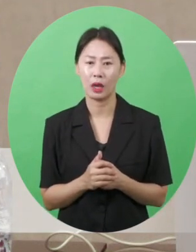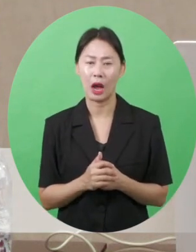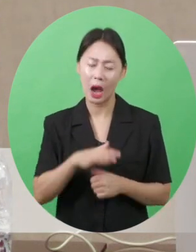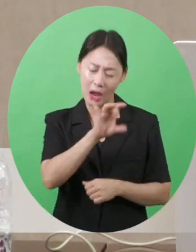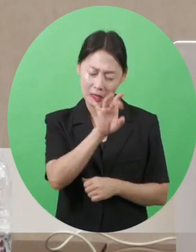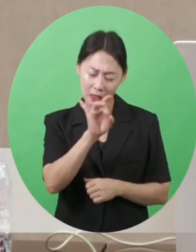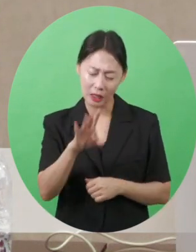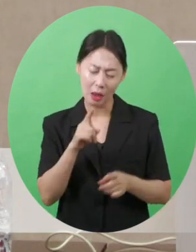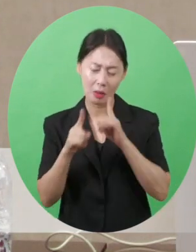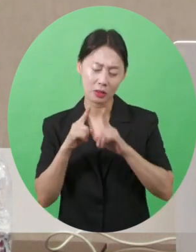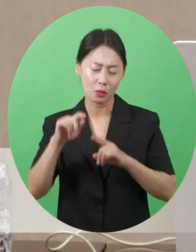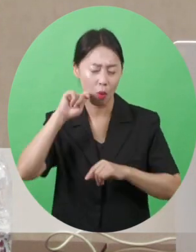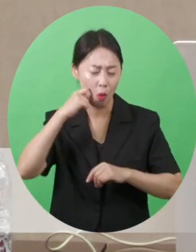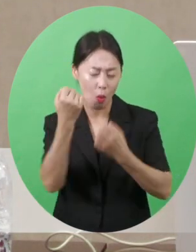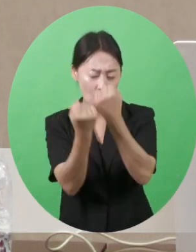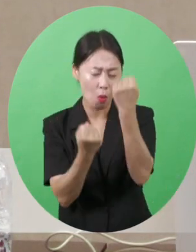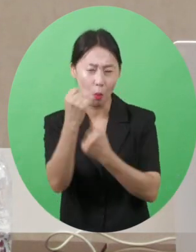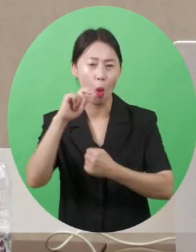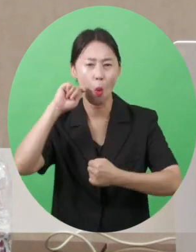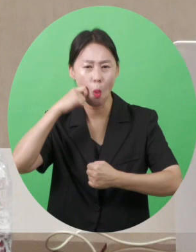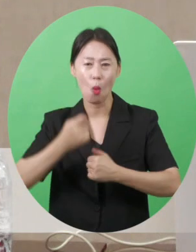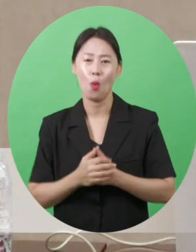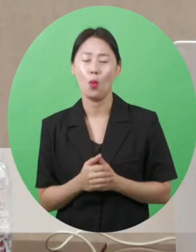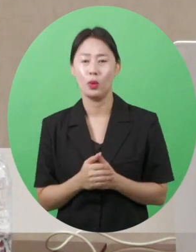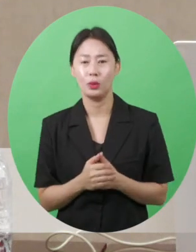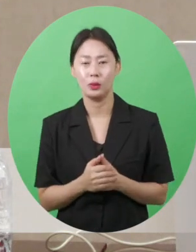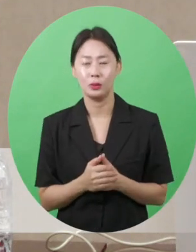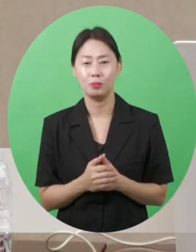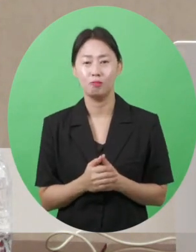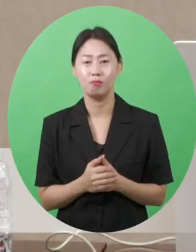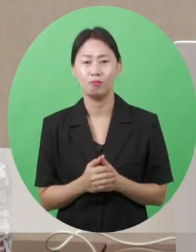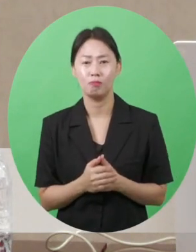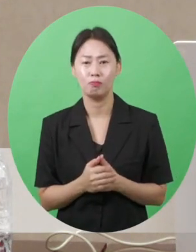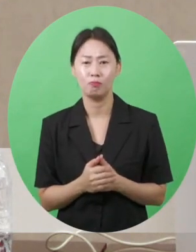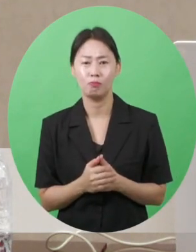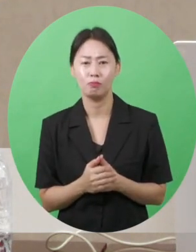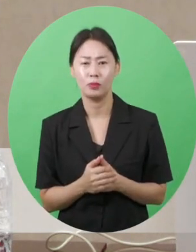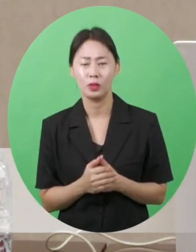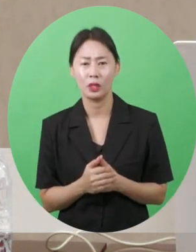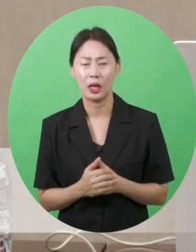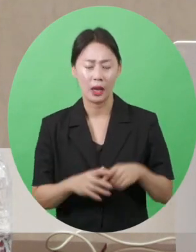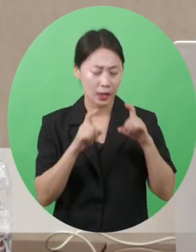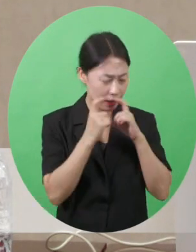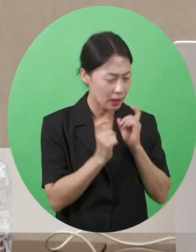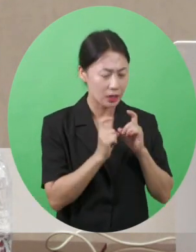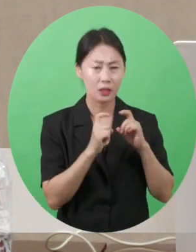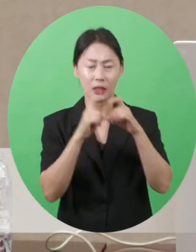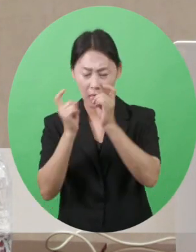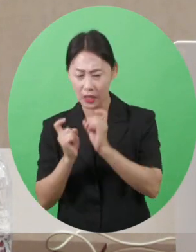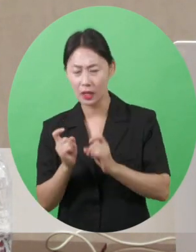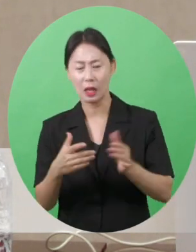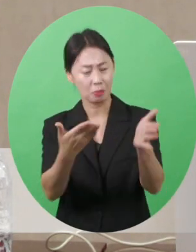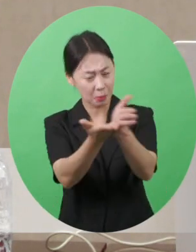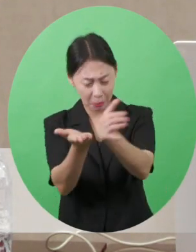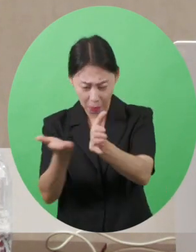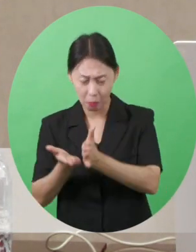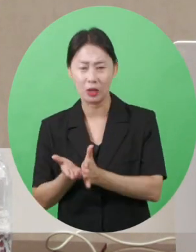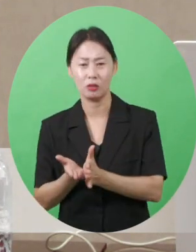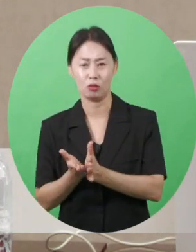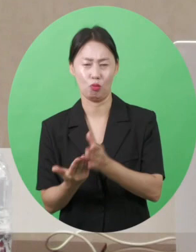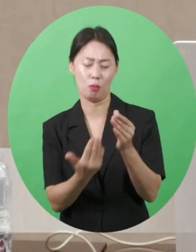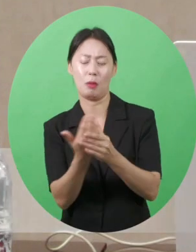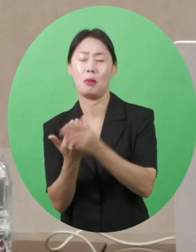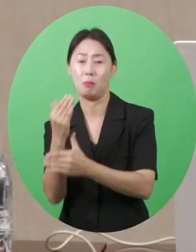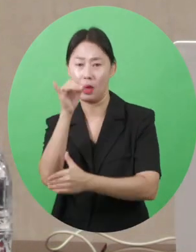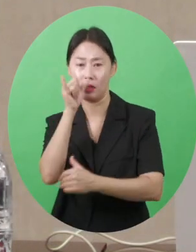말씀드릴 수는 없고요. 그래서 이 정도로 요거 전반적인 개별 지원 사건들은 말씀드릴 수